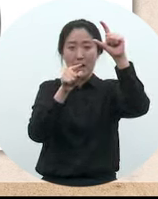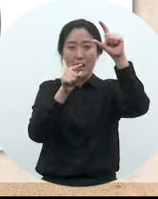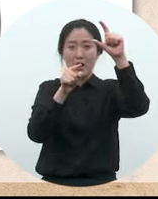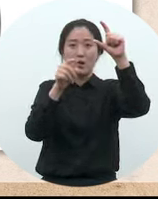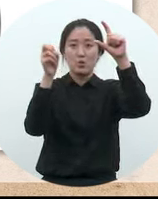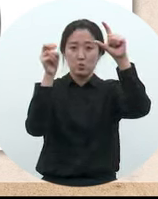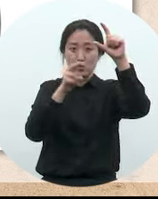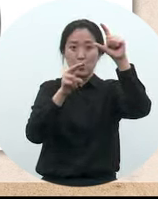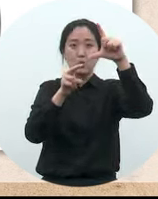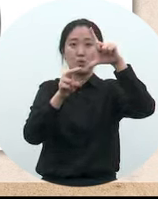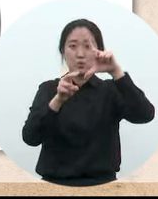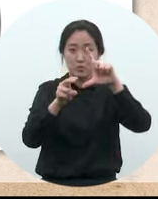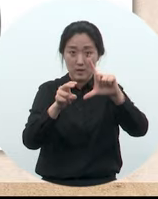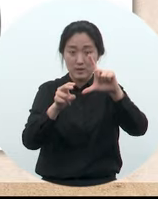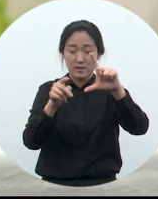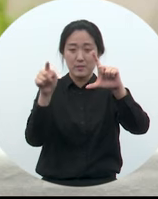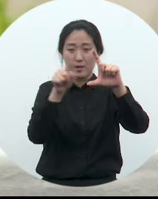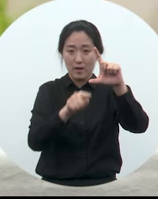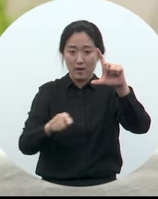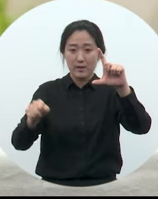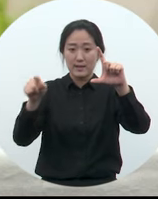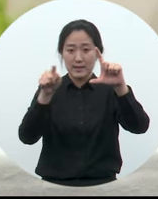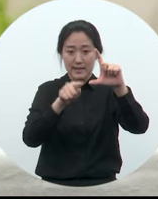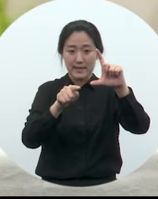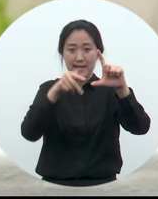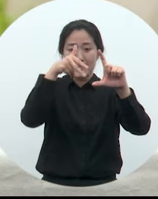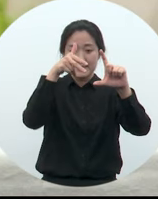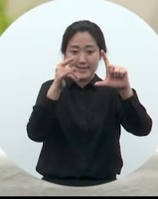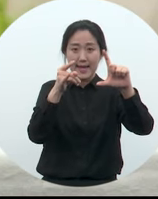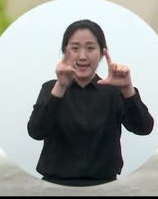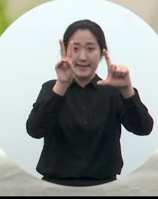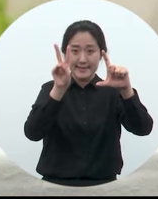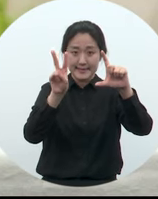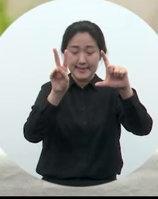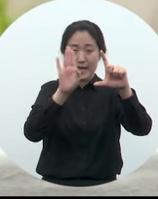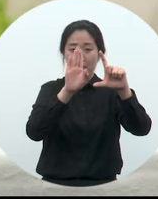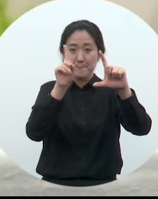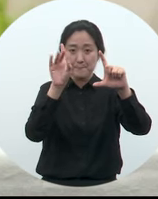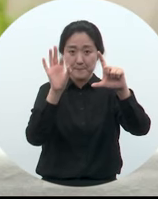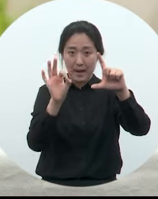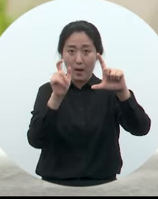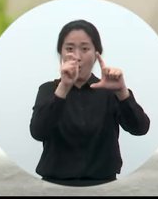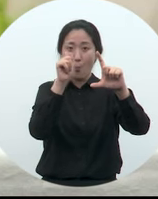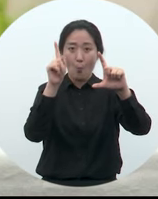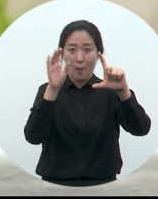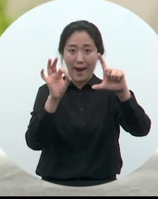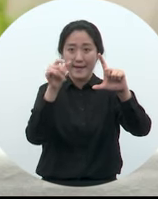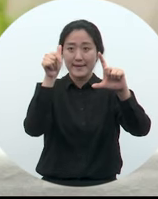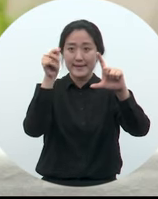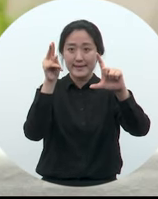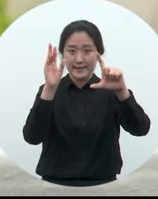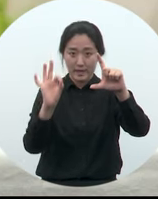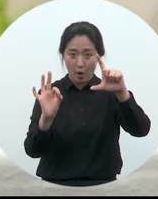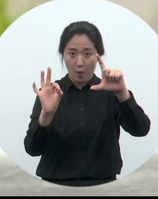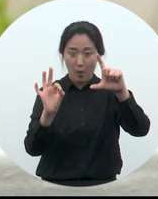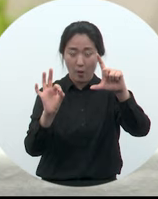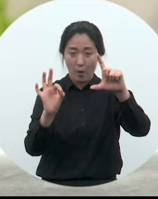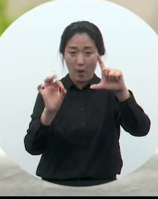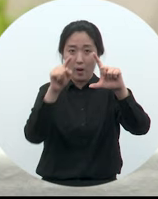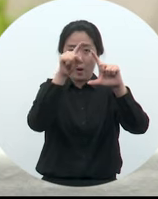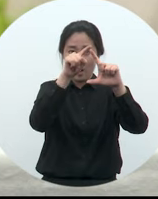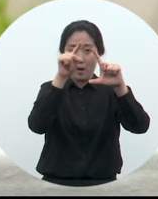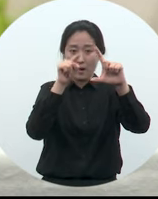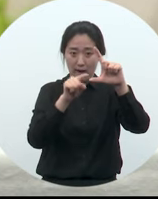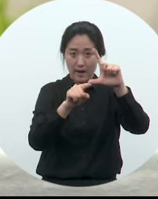경락이 제1방광경, 그리고 6cm 떨어져 있는 경락이 제2방광경인데, 이